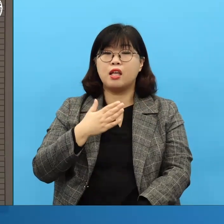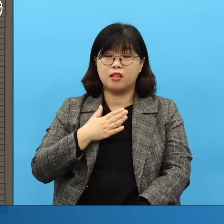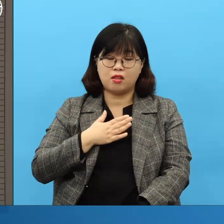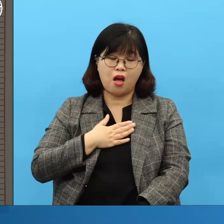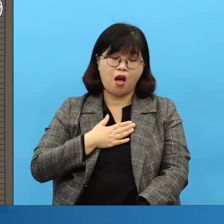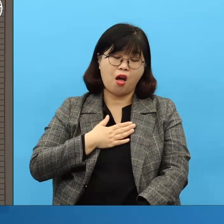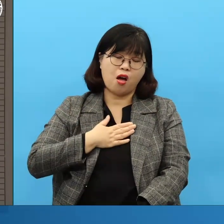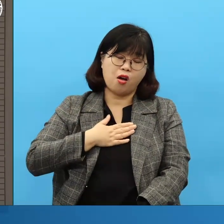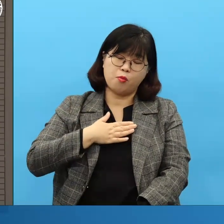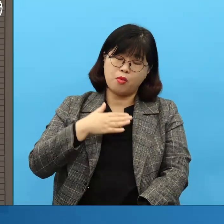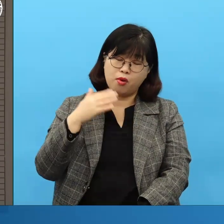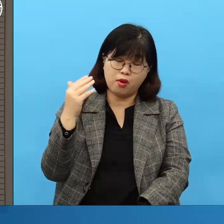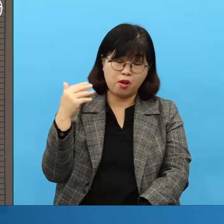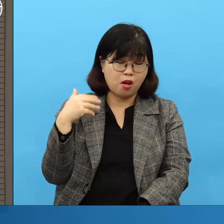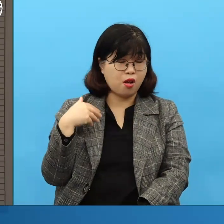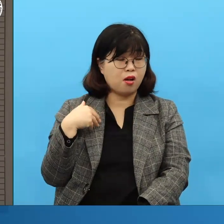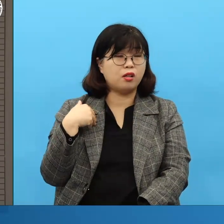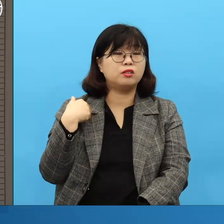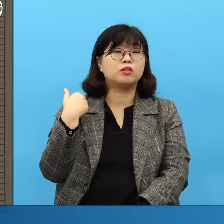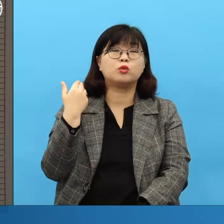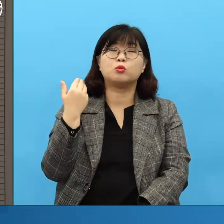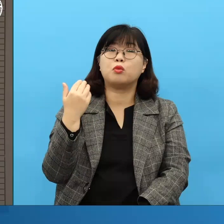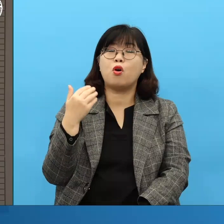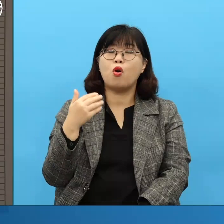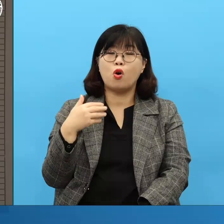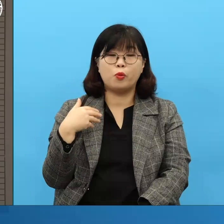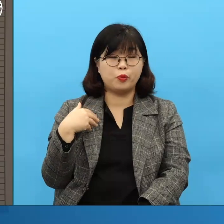주는지 난 알 수